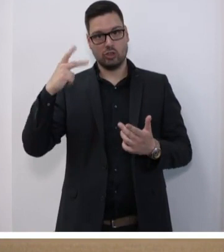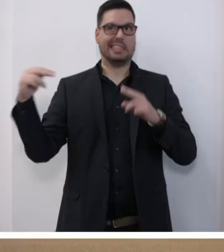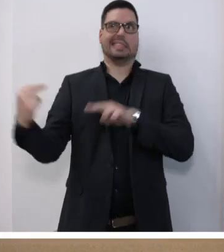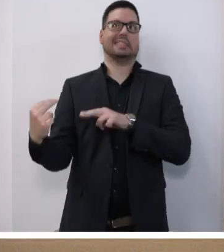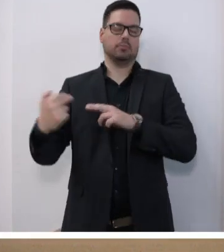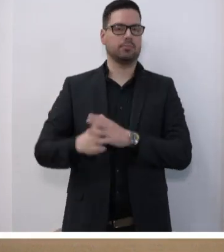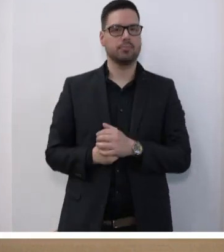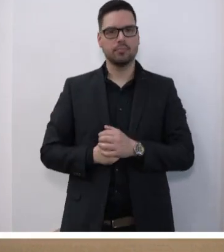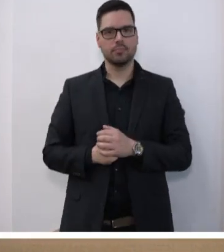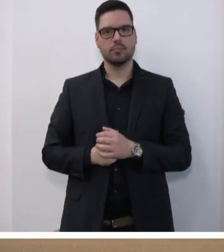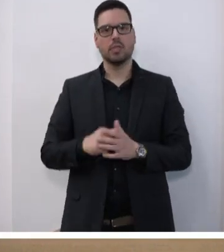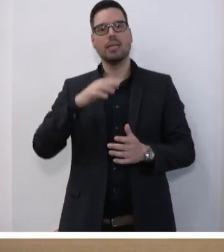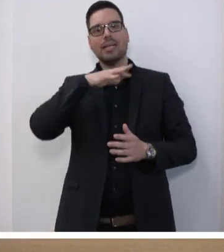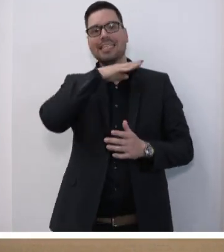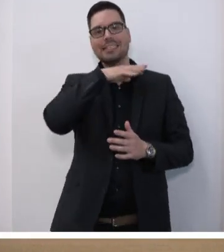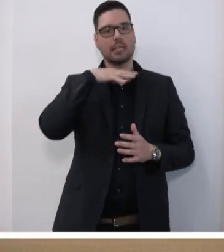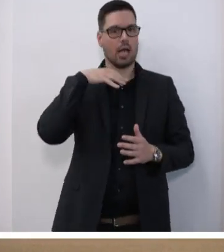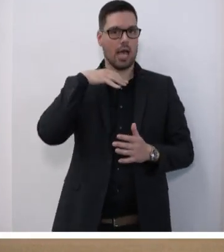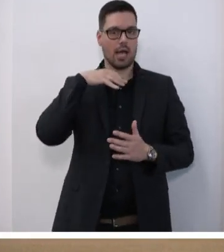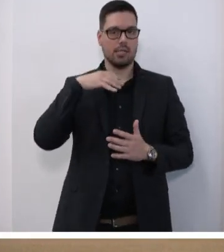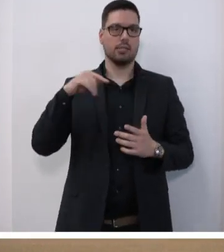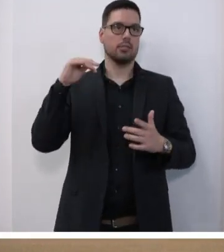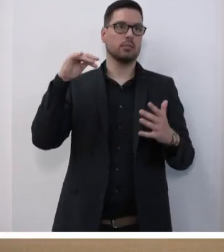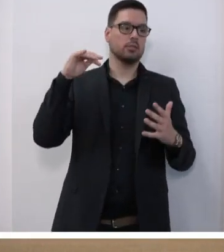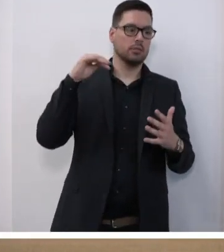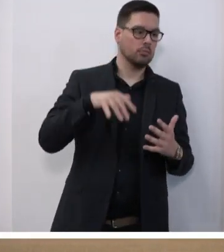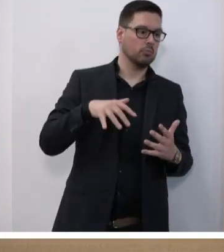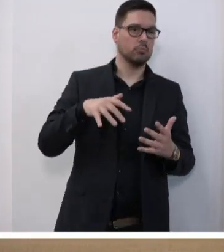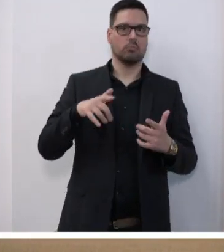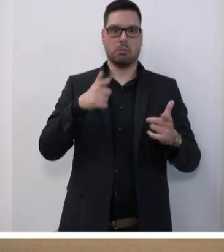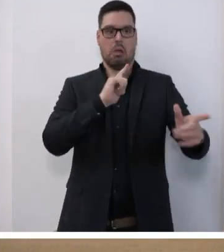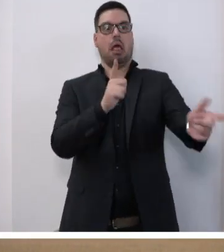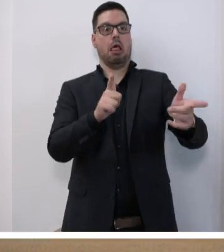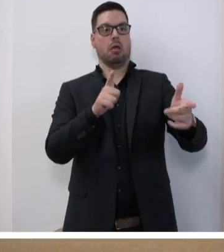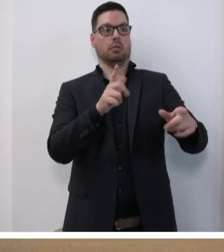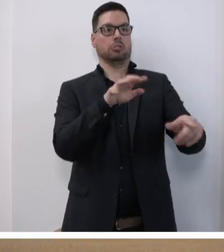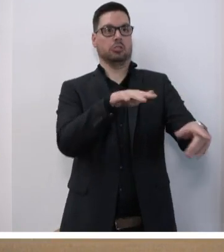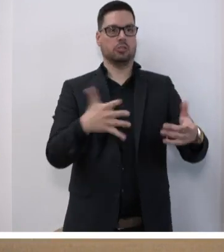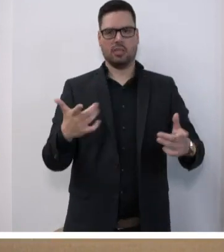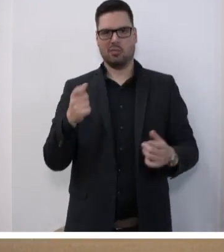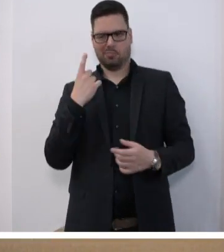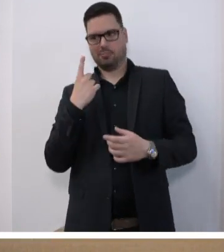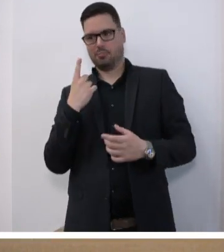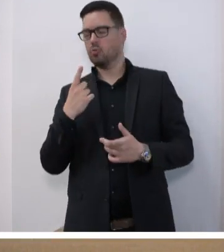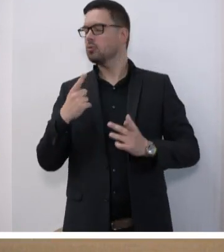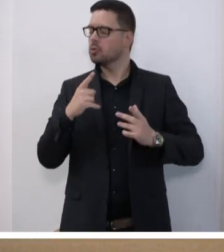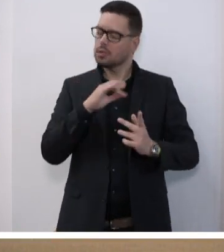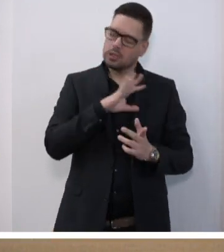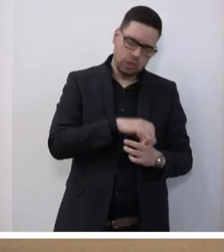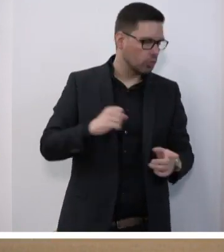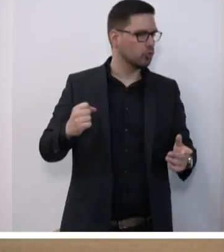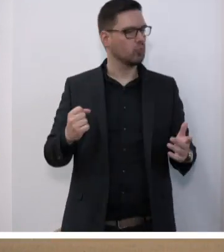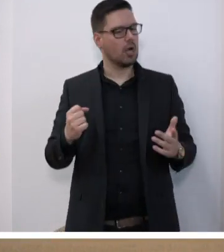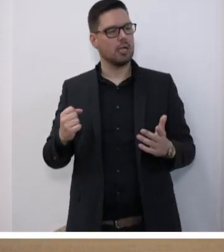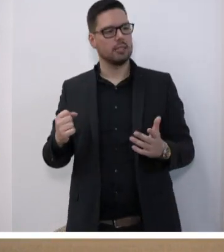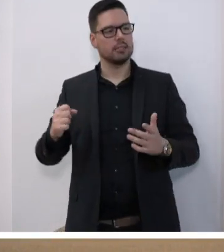wird. Wie Israel und dem jüdischen Volk das Existenzrecht abgesprochen wird. Und es ist unerträglich, wenn Jüdinnen